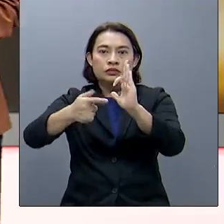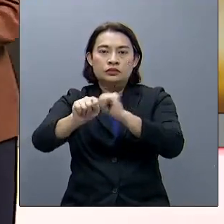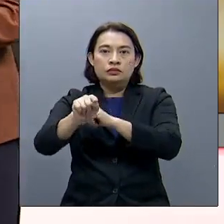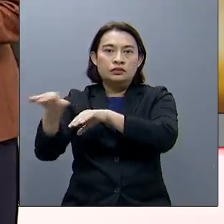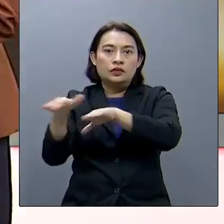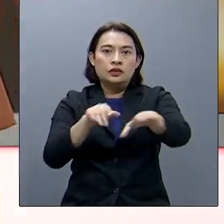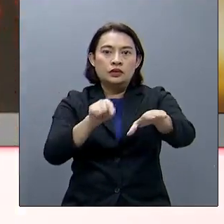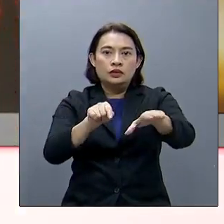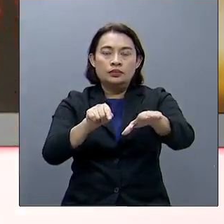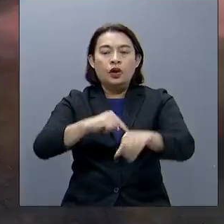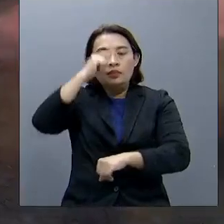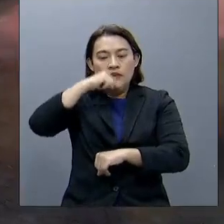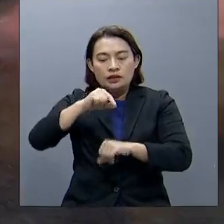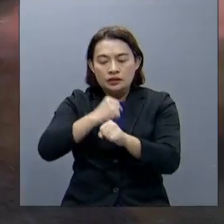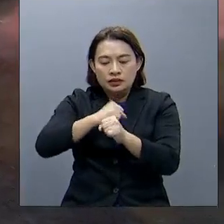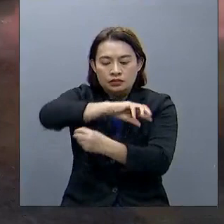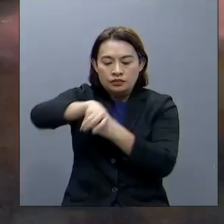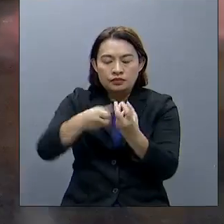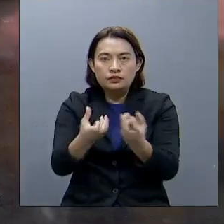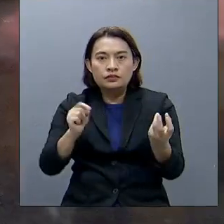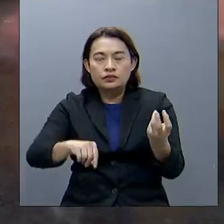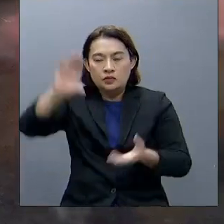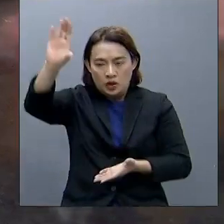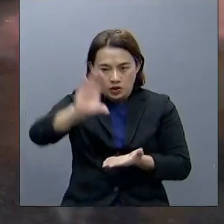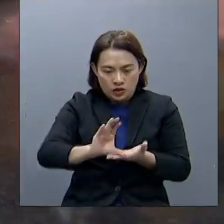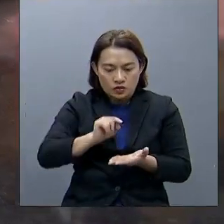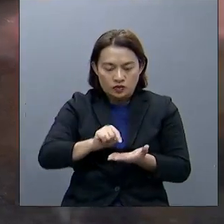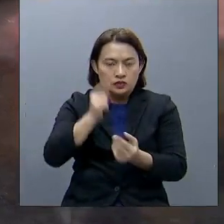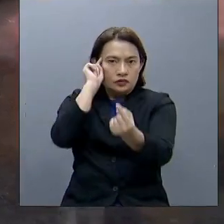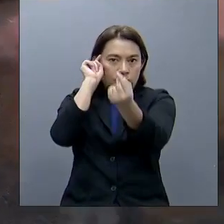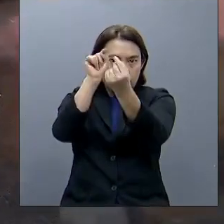ผลิตกับคุณพรหมพดีคุณจิรชาตาต้องการจะดึงดูดให้เขามาลงทุนในอุตสาหกรรมเป้าหมายค่ะ ค่ะขอบคุณค่ะ